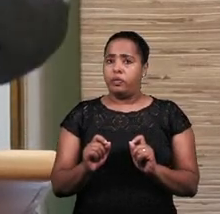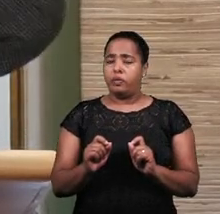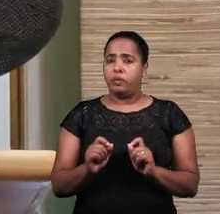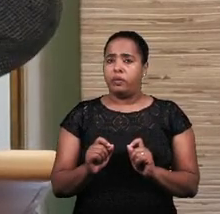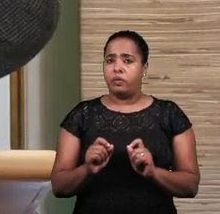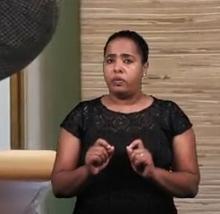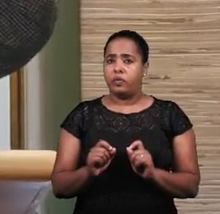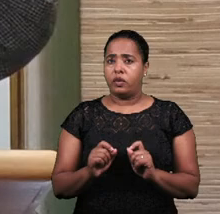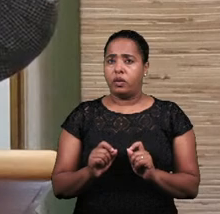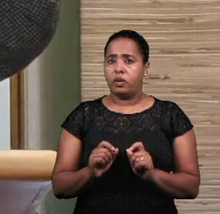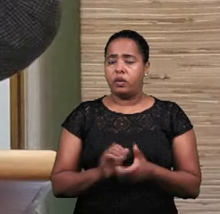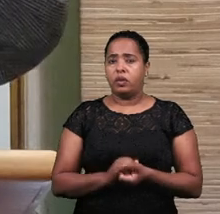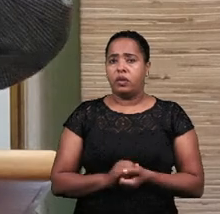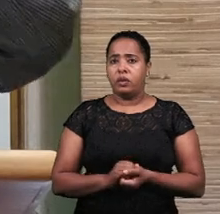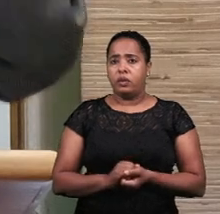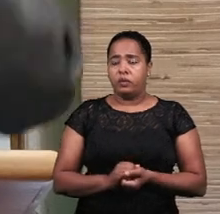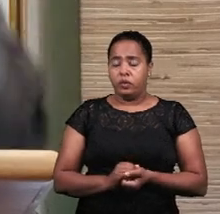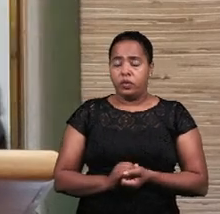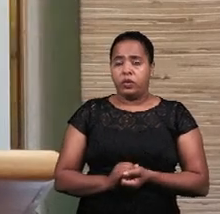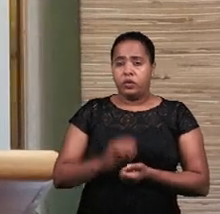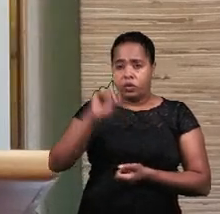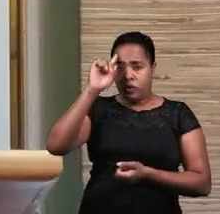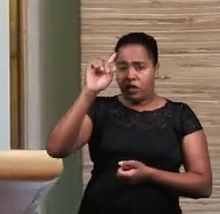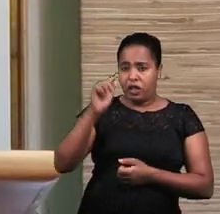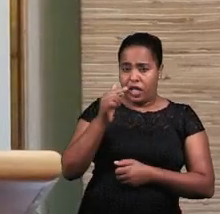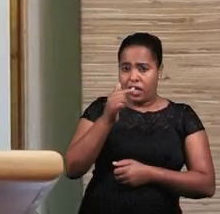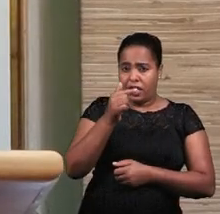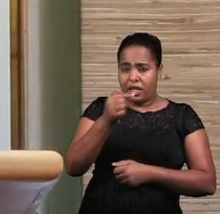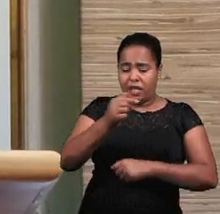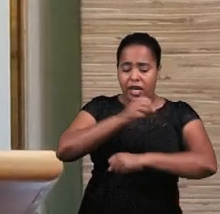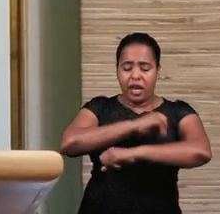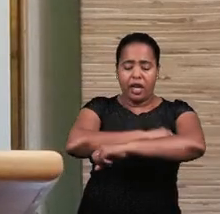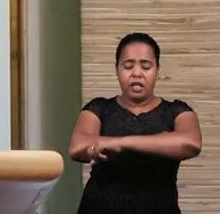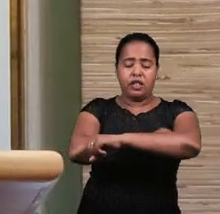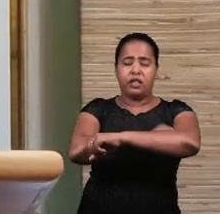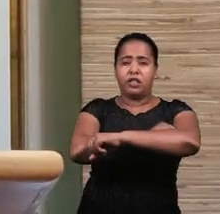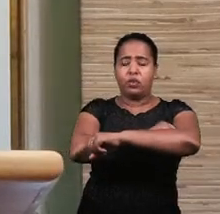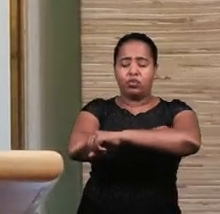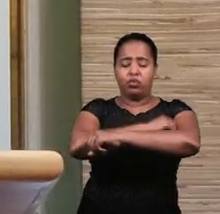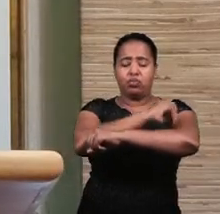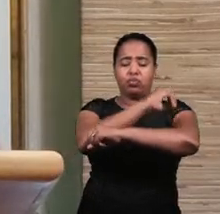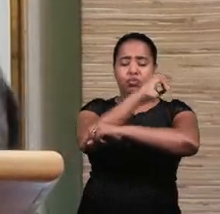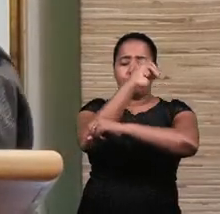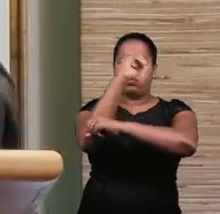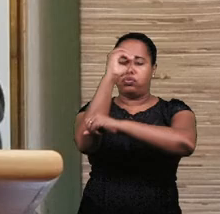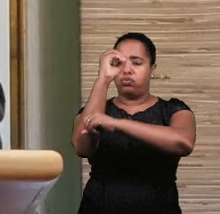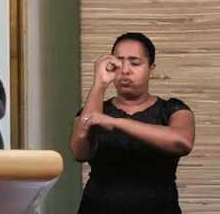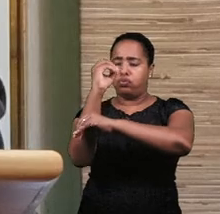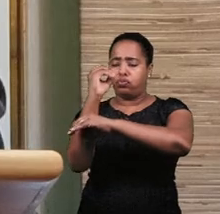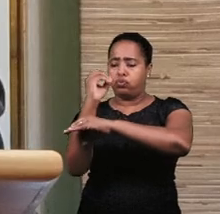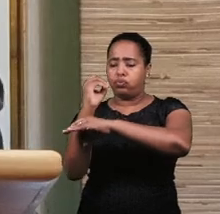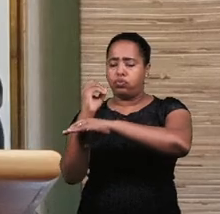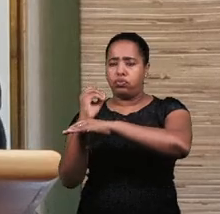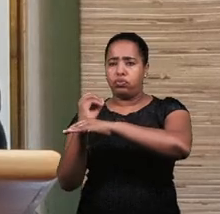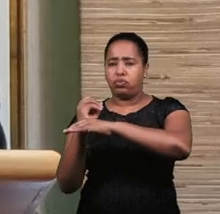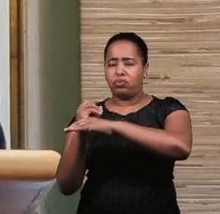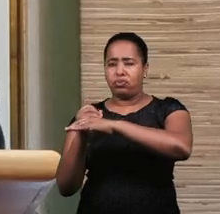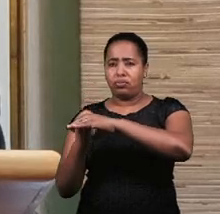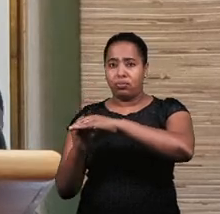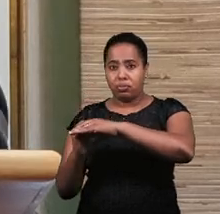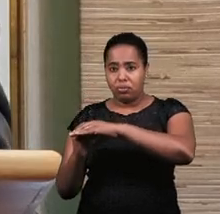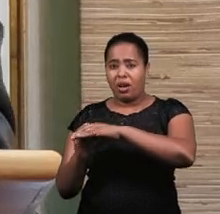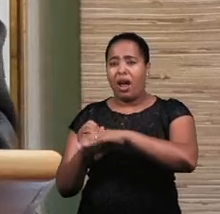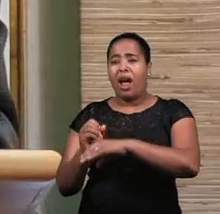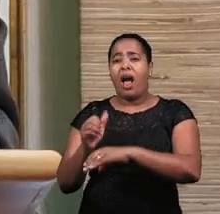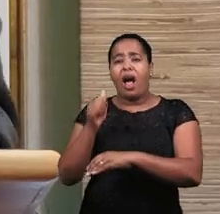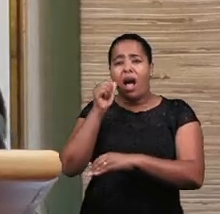Ils ont dit, persuadez votre mari. Au 7e jour, au coucher du soleil, le texte dit que la femme a pleuré pendant 7 jours. Mes